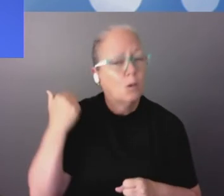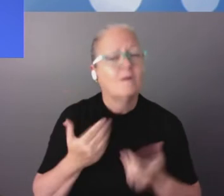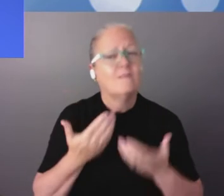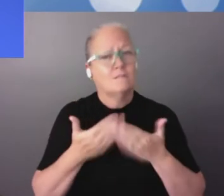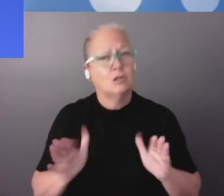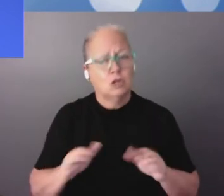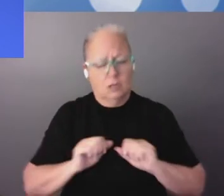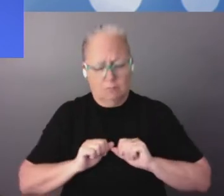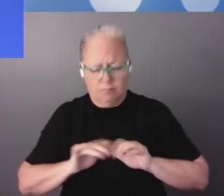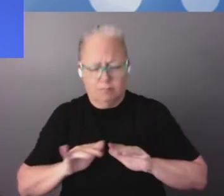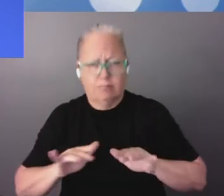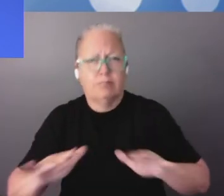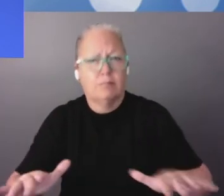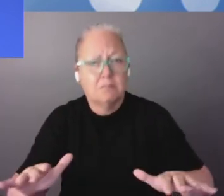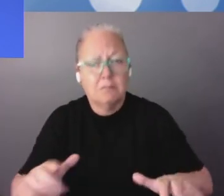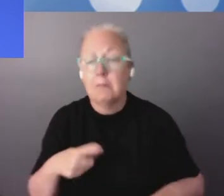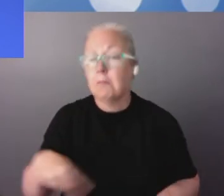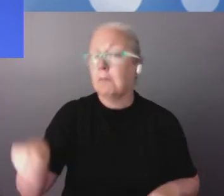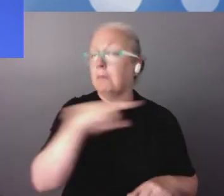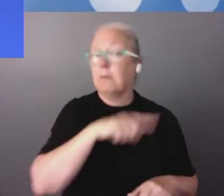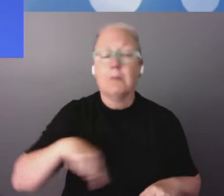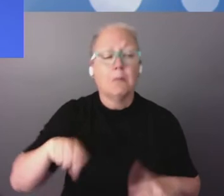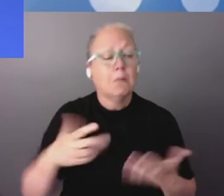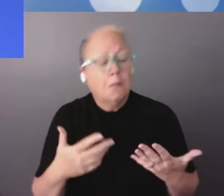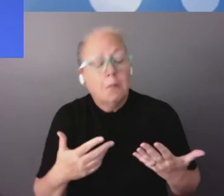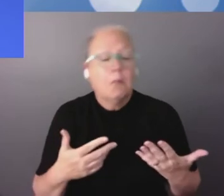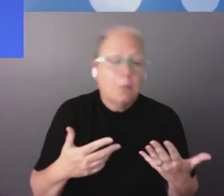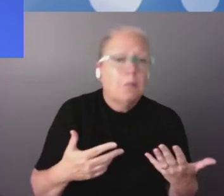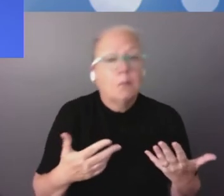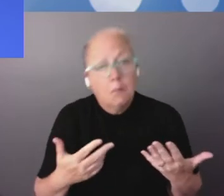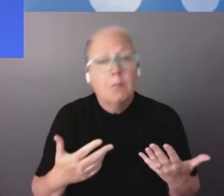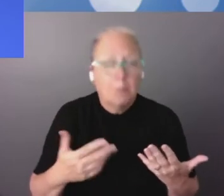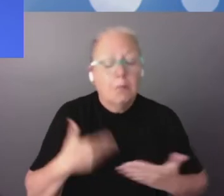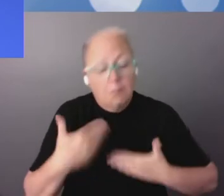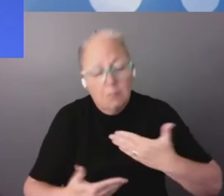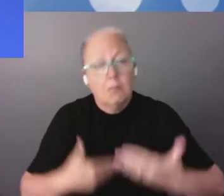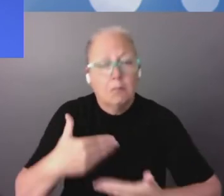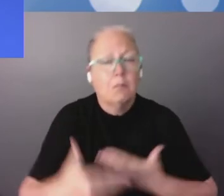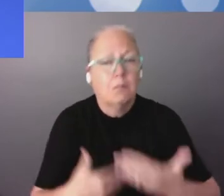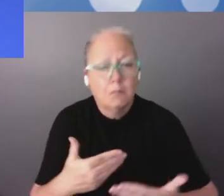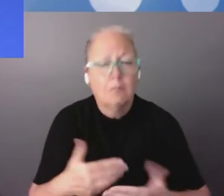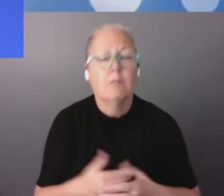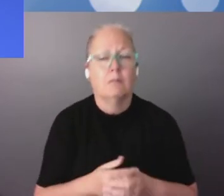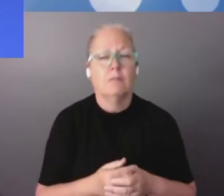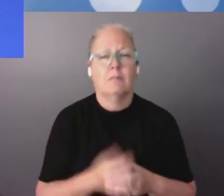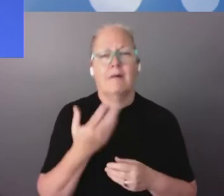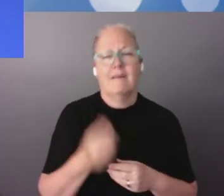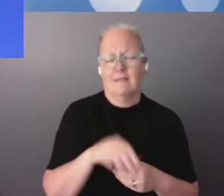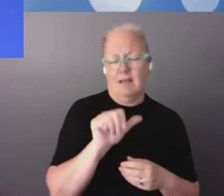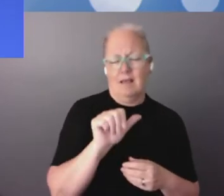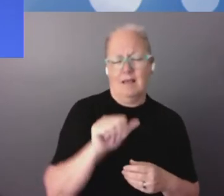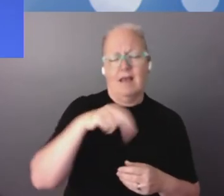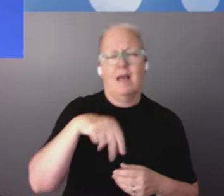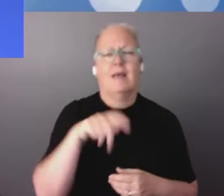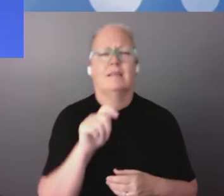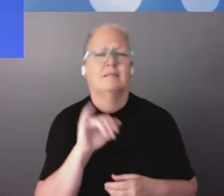les combattre par la création d'institutions anti-monopoles. Aujourd'hui, pareil, nous sommes sur le seuil